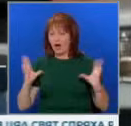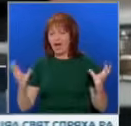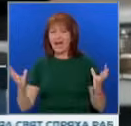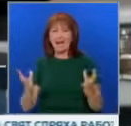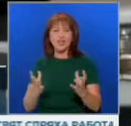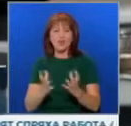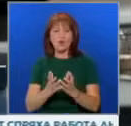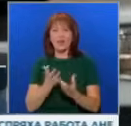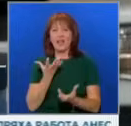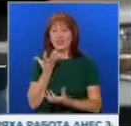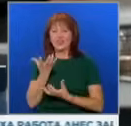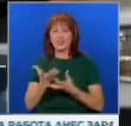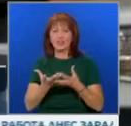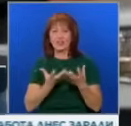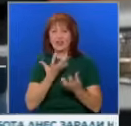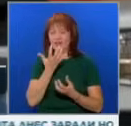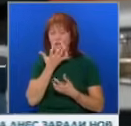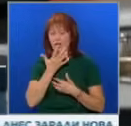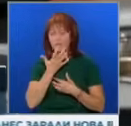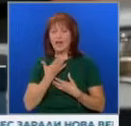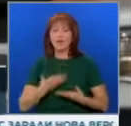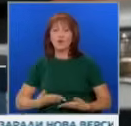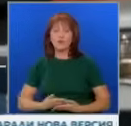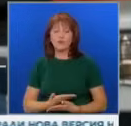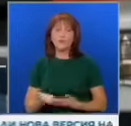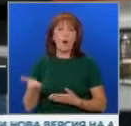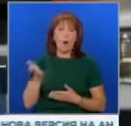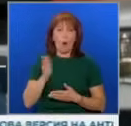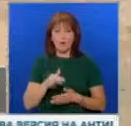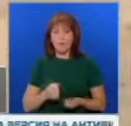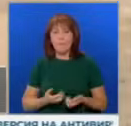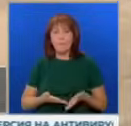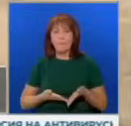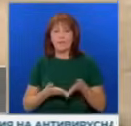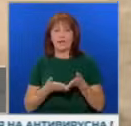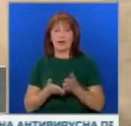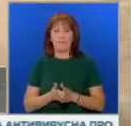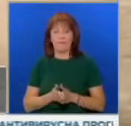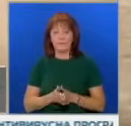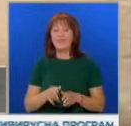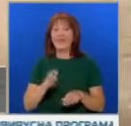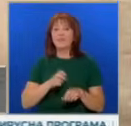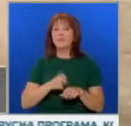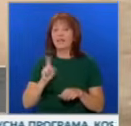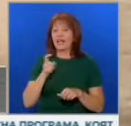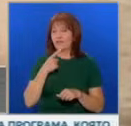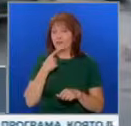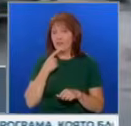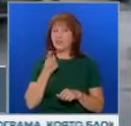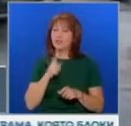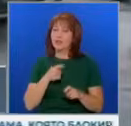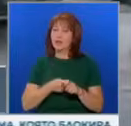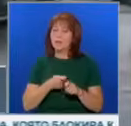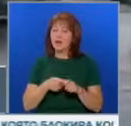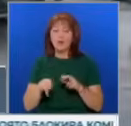регион, както и димът. Необходимо е още по-голямо подкрепление. Премиерът Димитър Главчев съобщи, че ще бъде